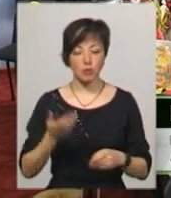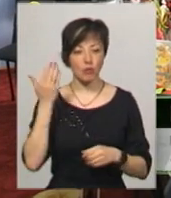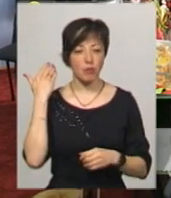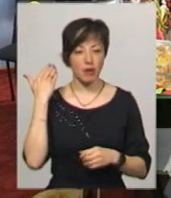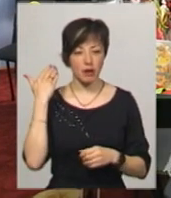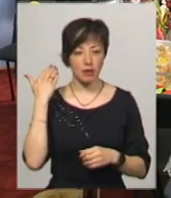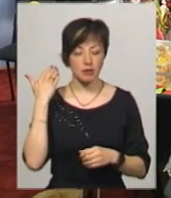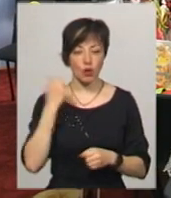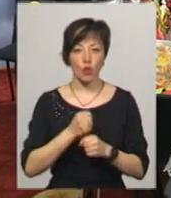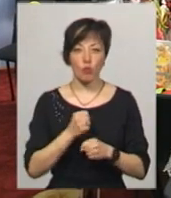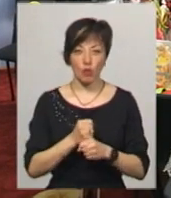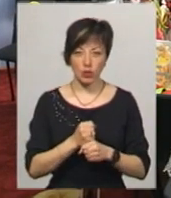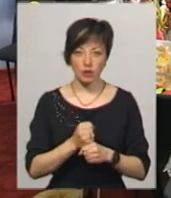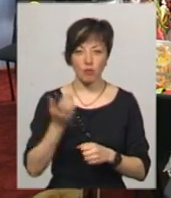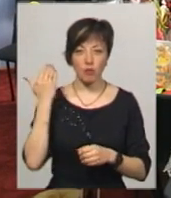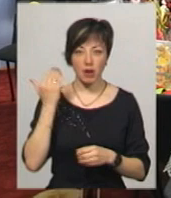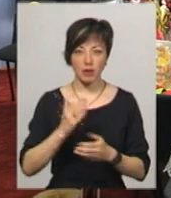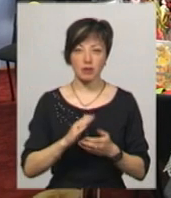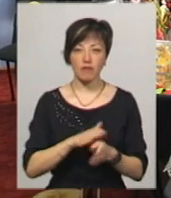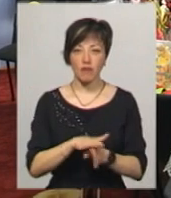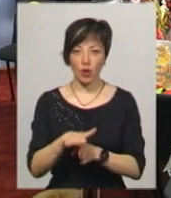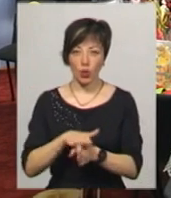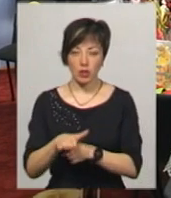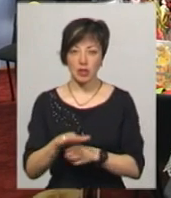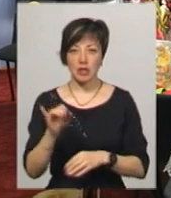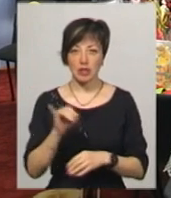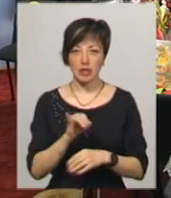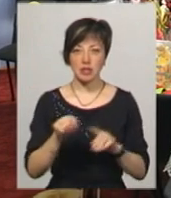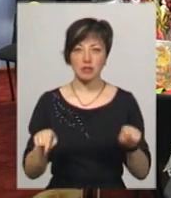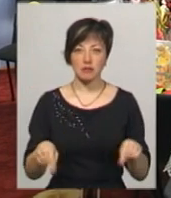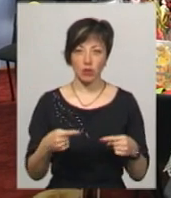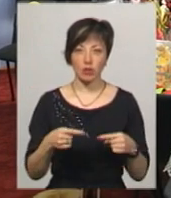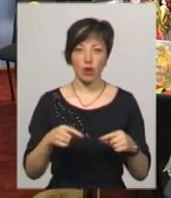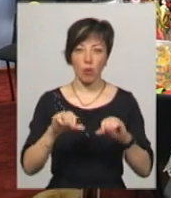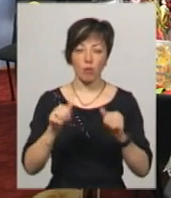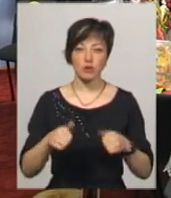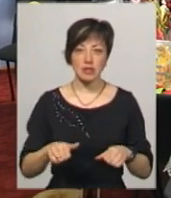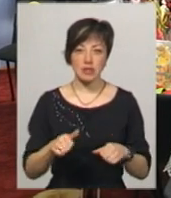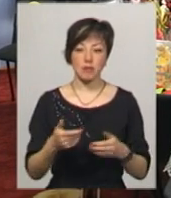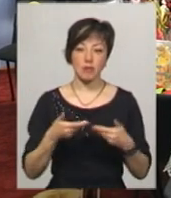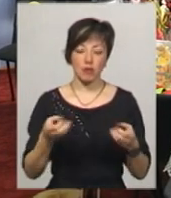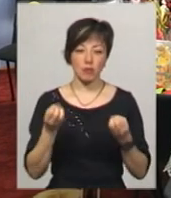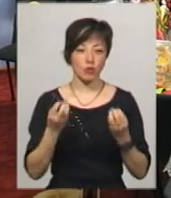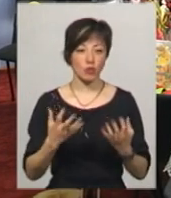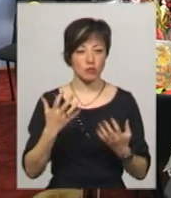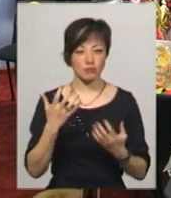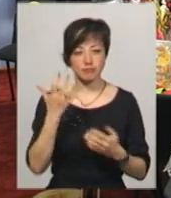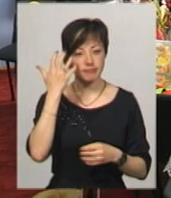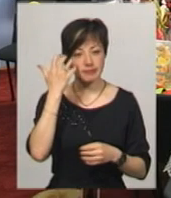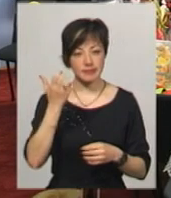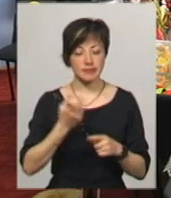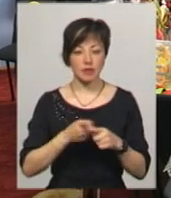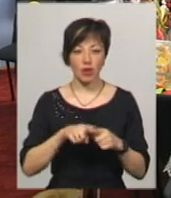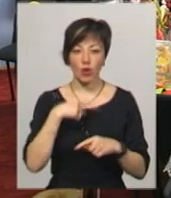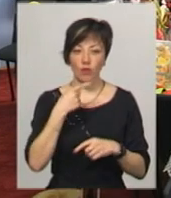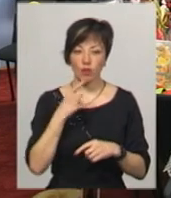попередні роботи, попередньо домовиконані і створені композиції, ми просто в захваті і